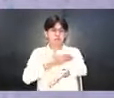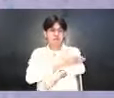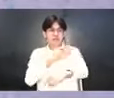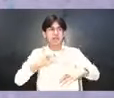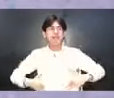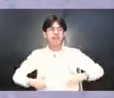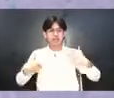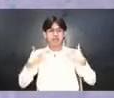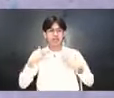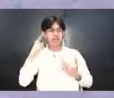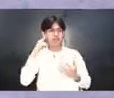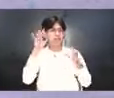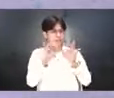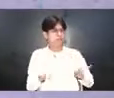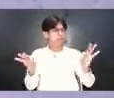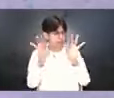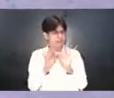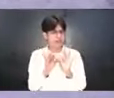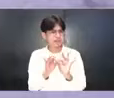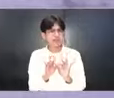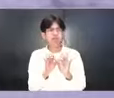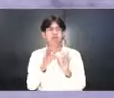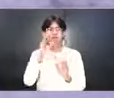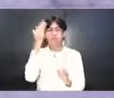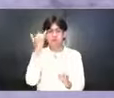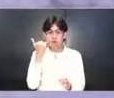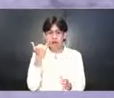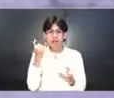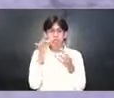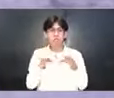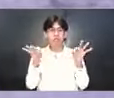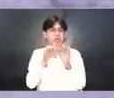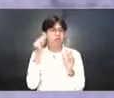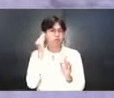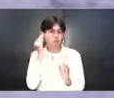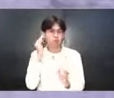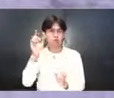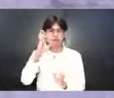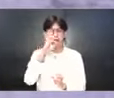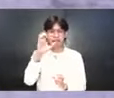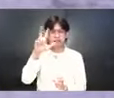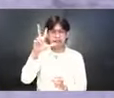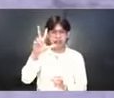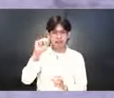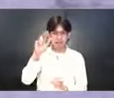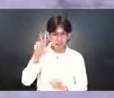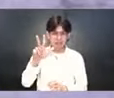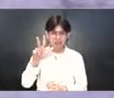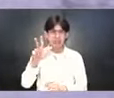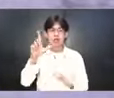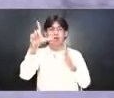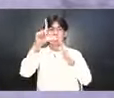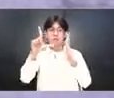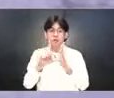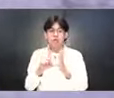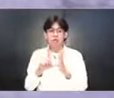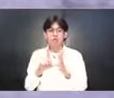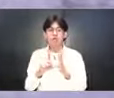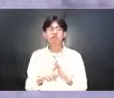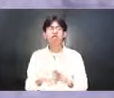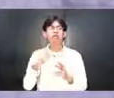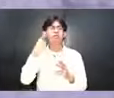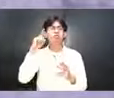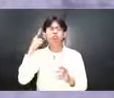this important? It is important to know that the 613 laws were